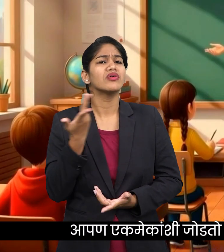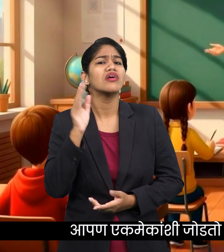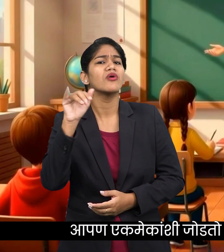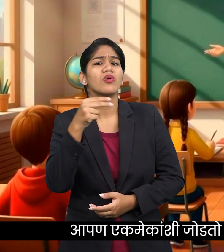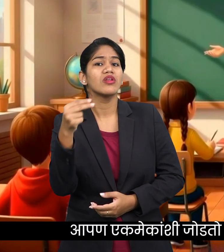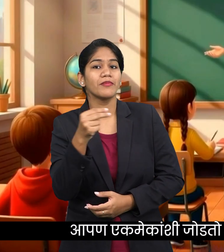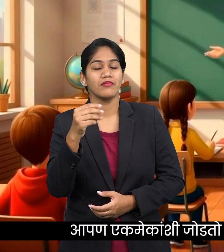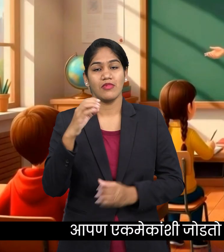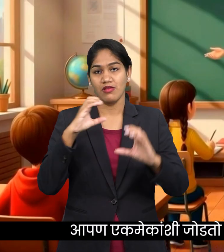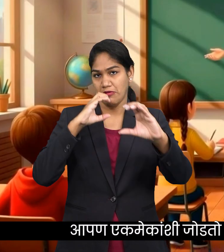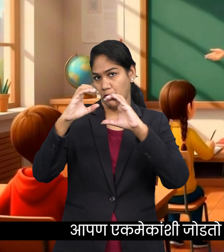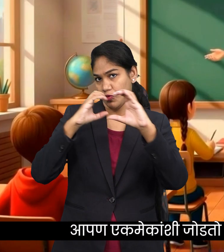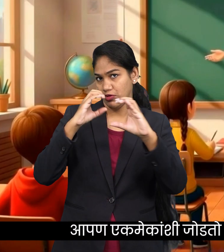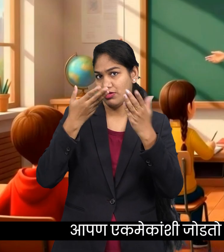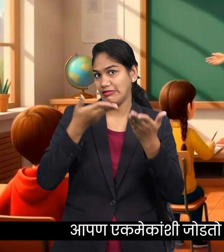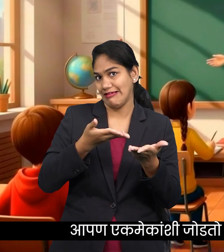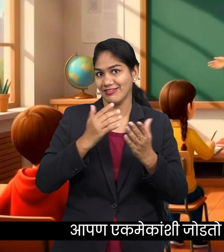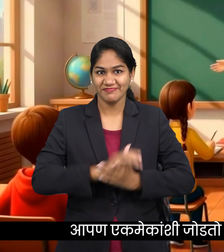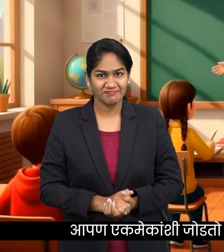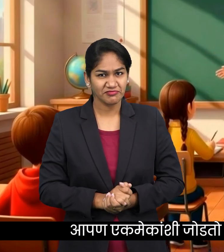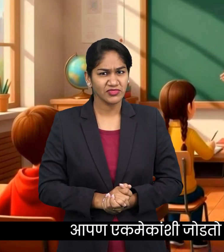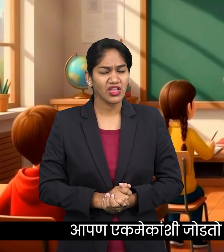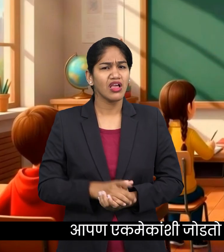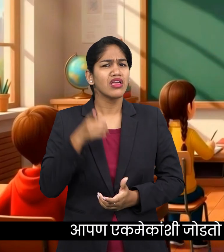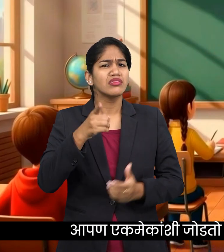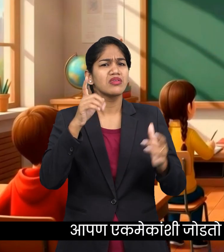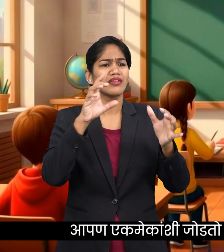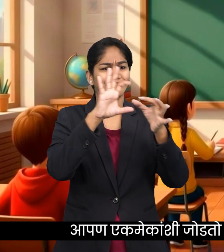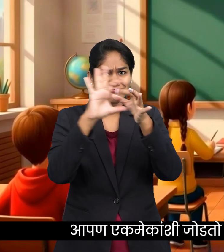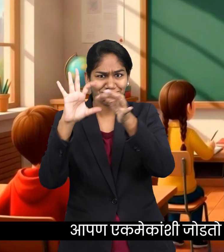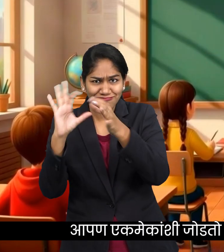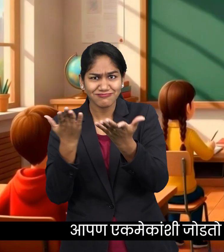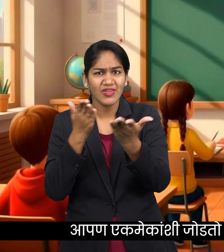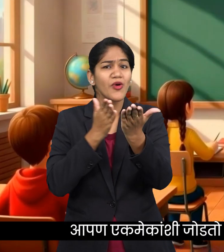जोडतो आणि समजून घेतो. याला संवाद म्हणतात.